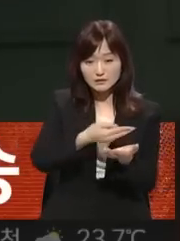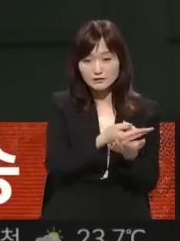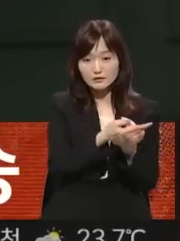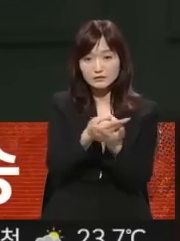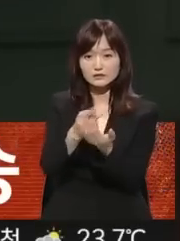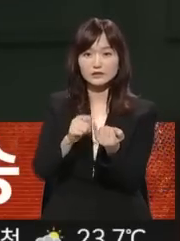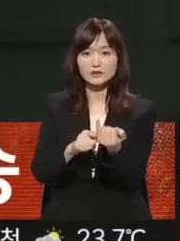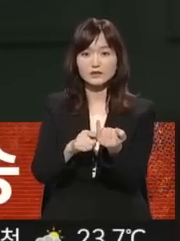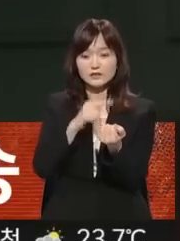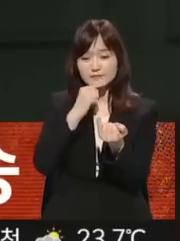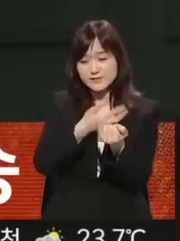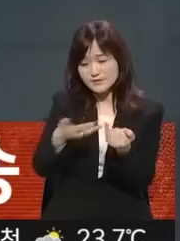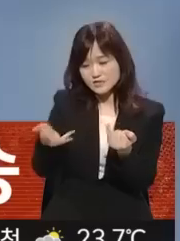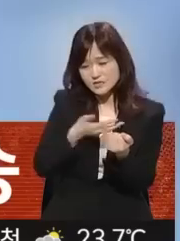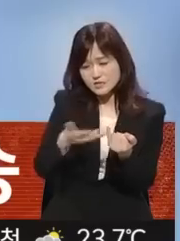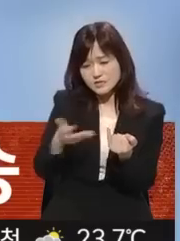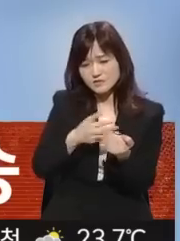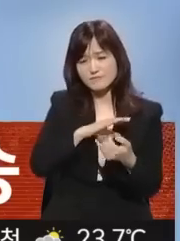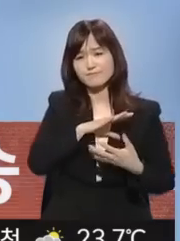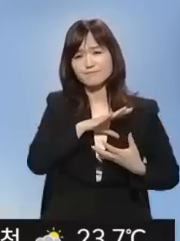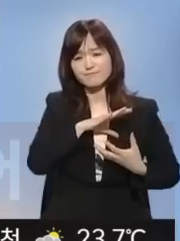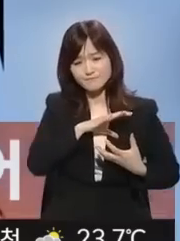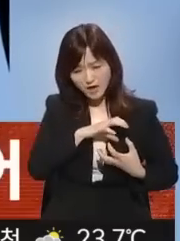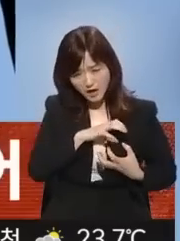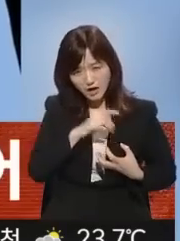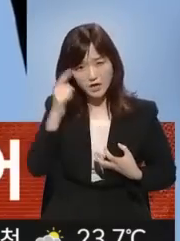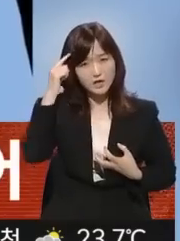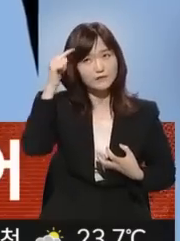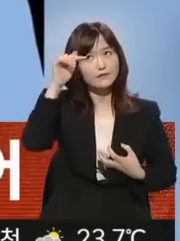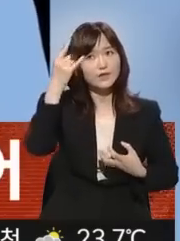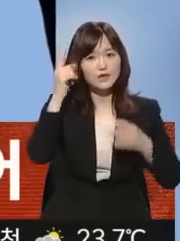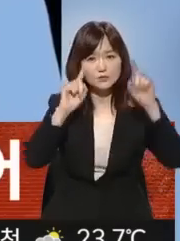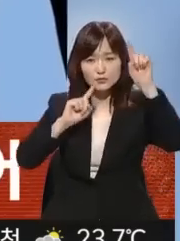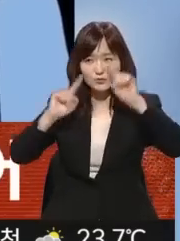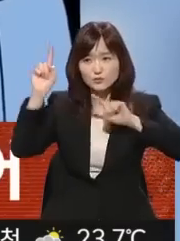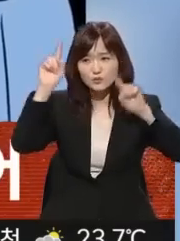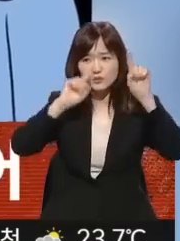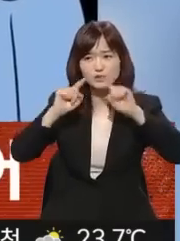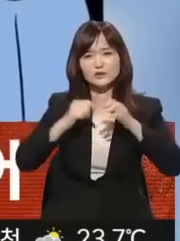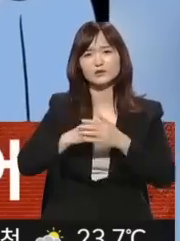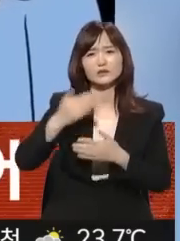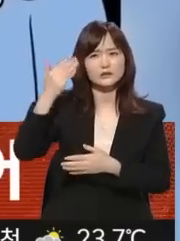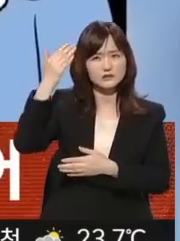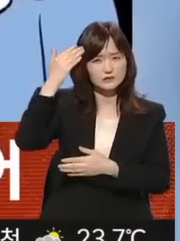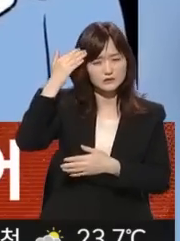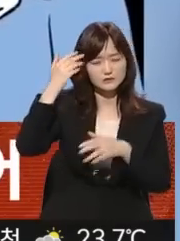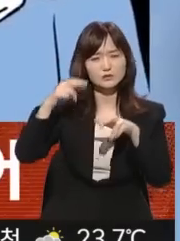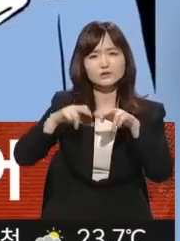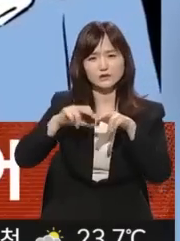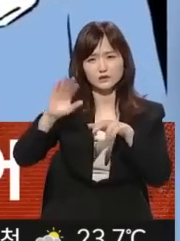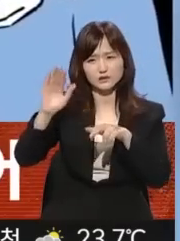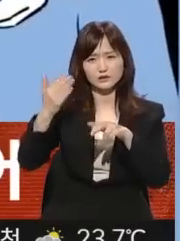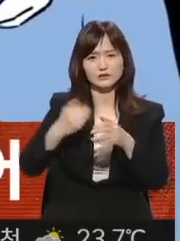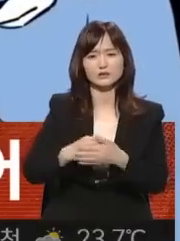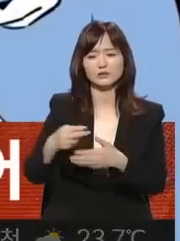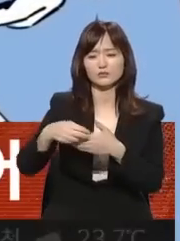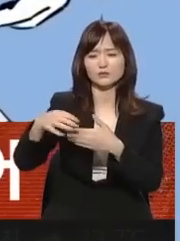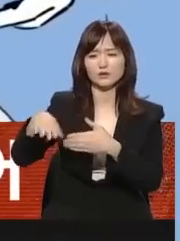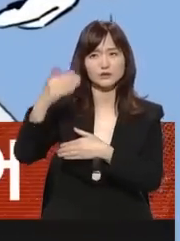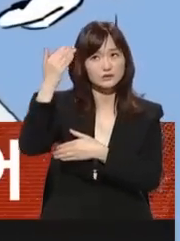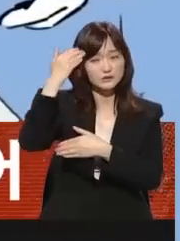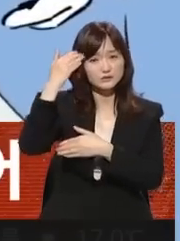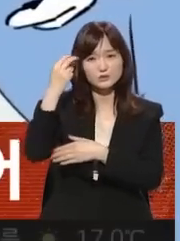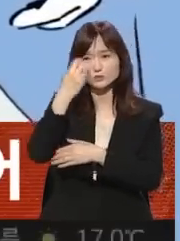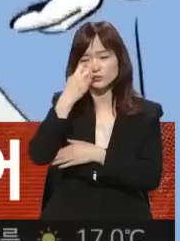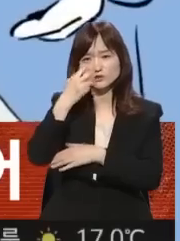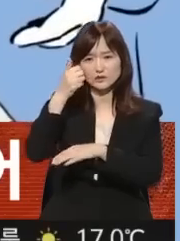과다출혈 때문에 심정지까지 오게 됐고요 그러다가 뇌손상을 입어서 지적장애인이 된 겁니다 병원에서 지능검사를 했는데